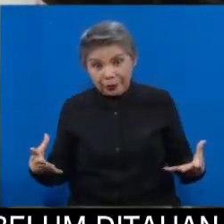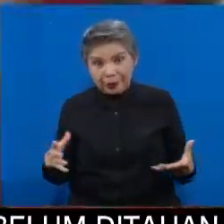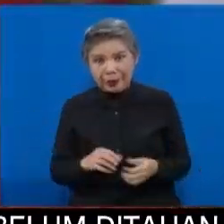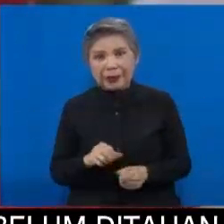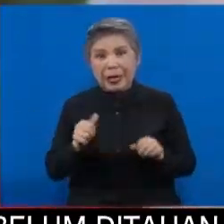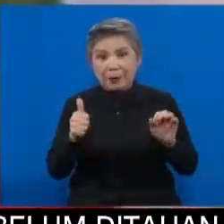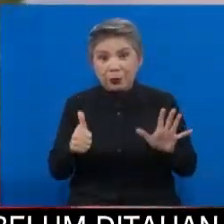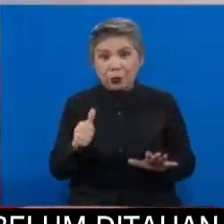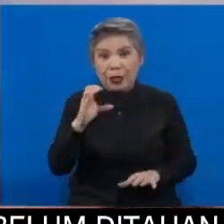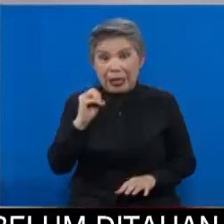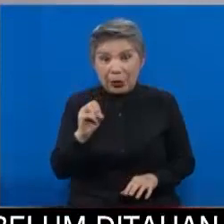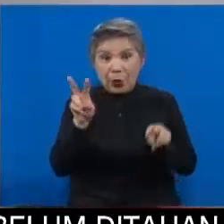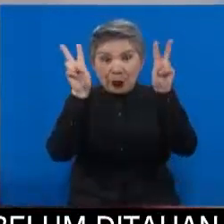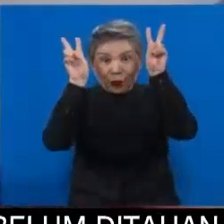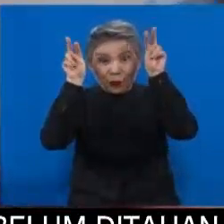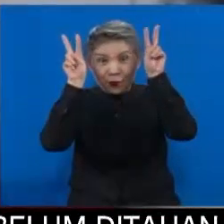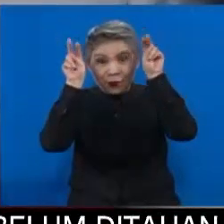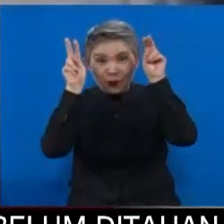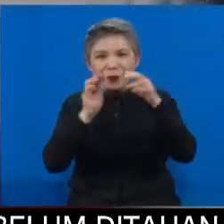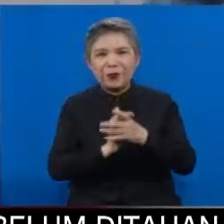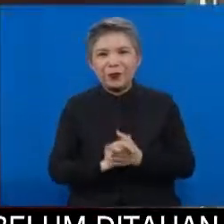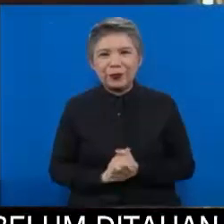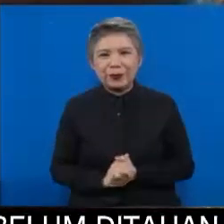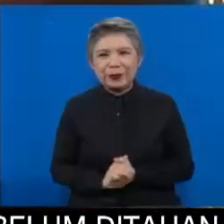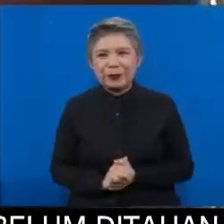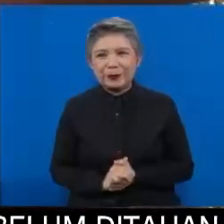ada 60 ekor.